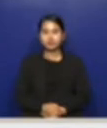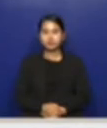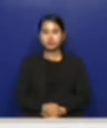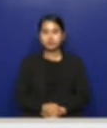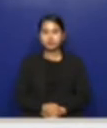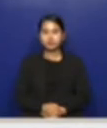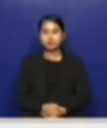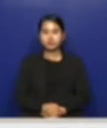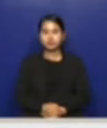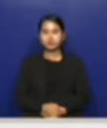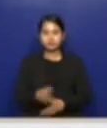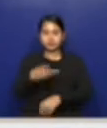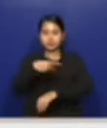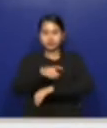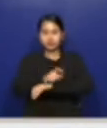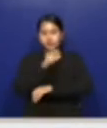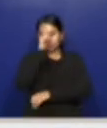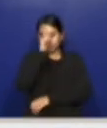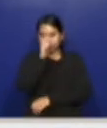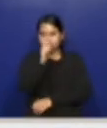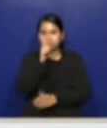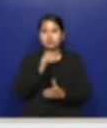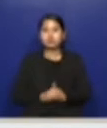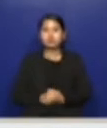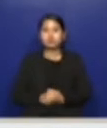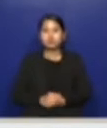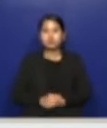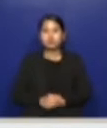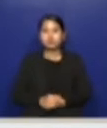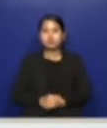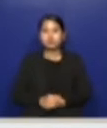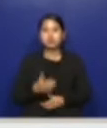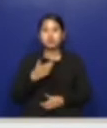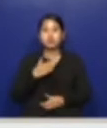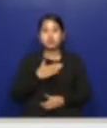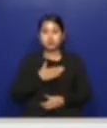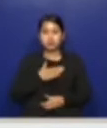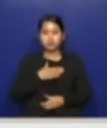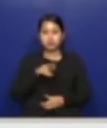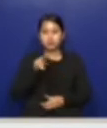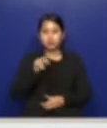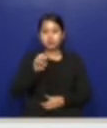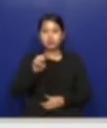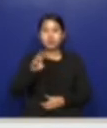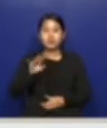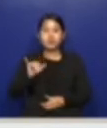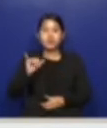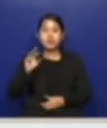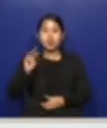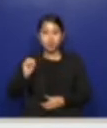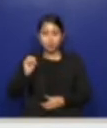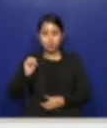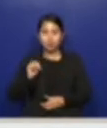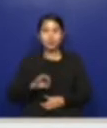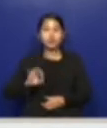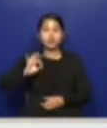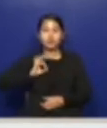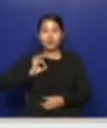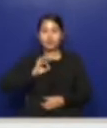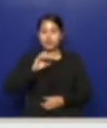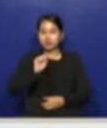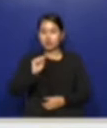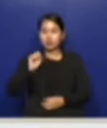กราบเรียนท่านประธานสภาที่เคารพกับผมดร.นิยมเวชกามาสมาชิกสภ